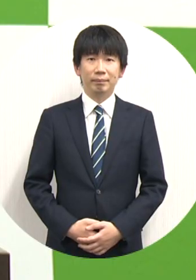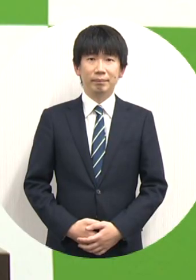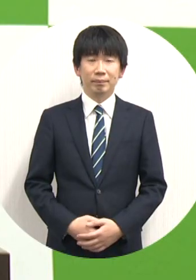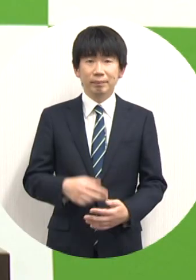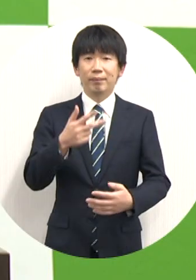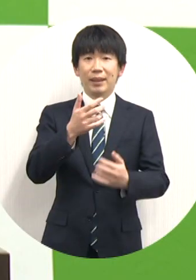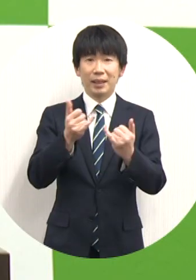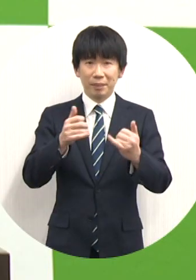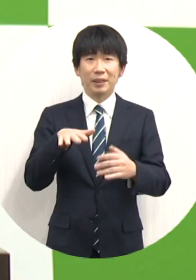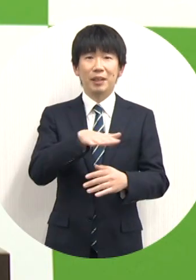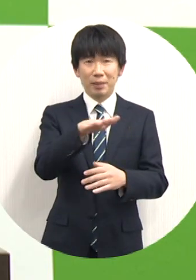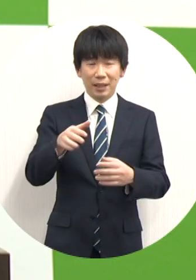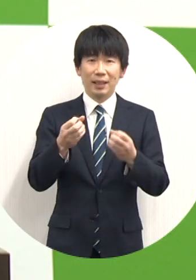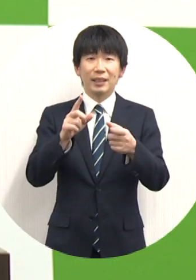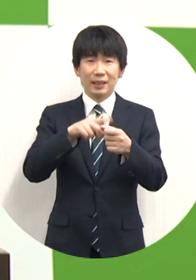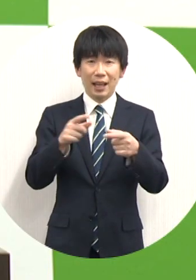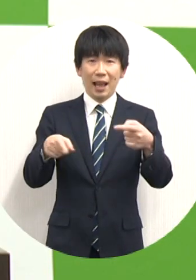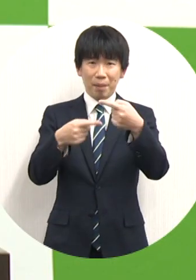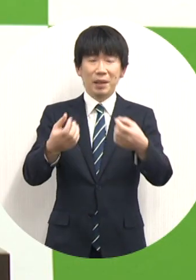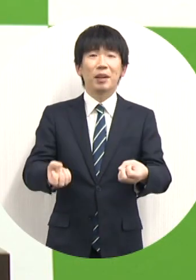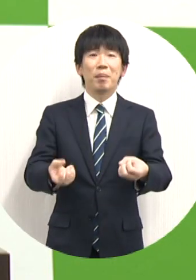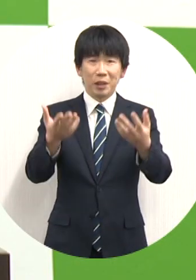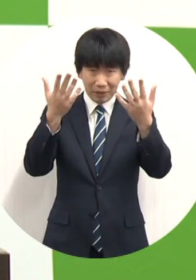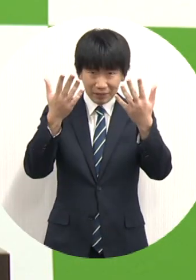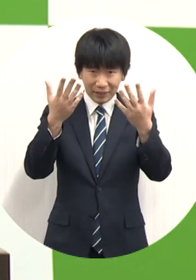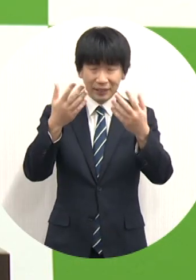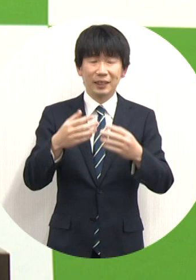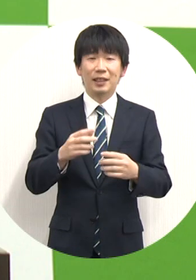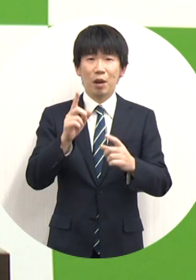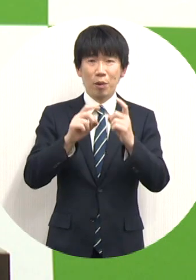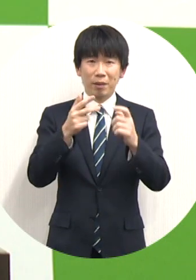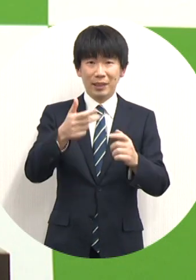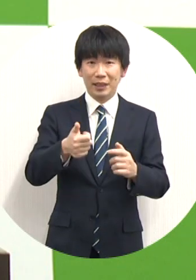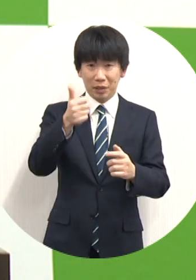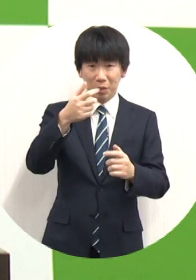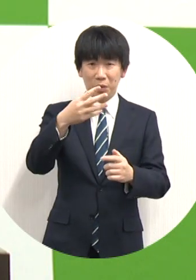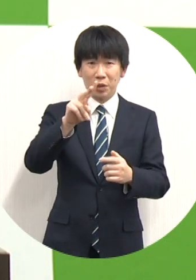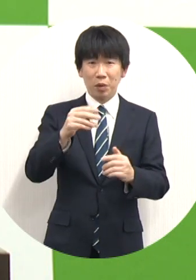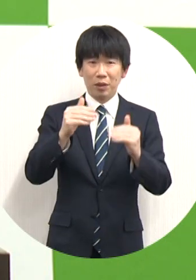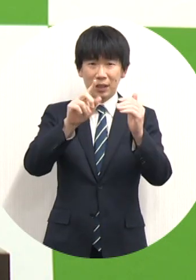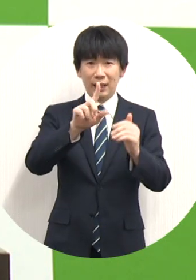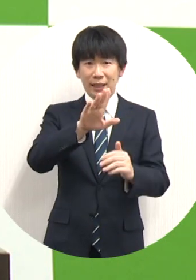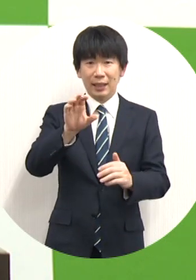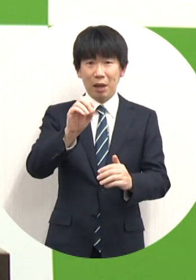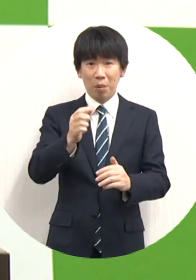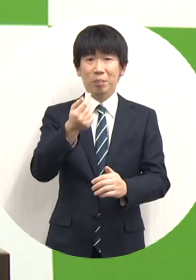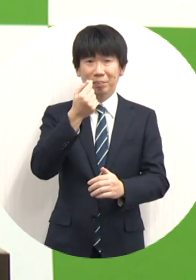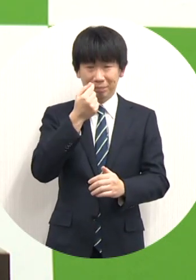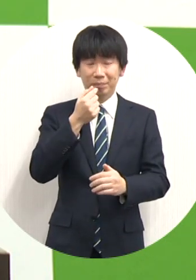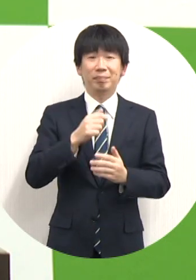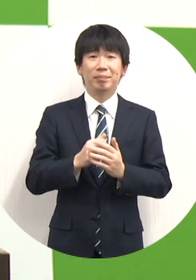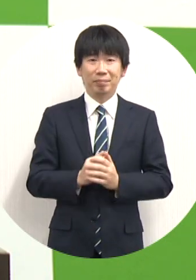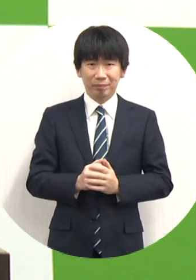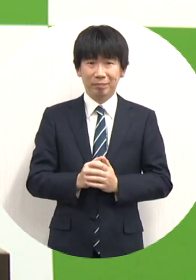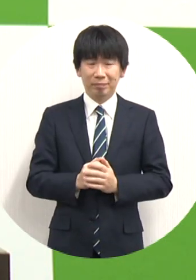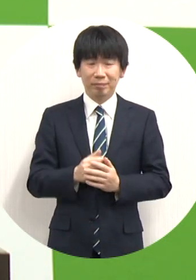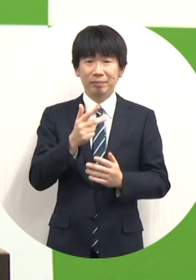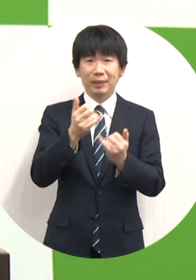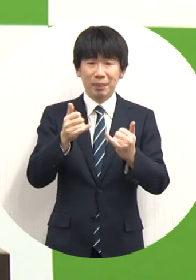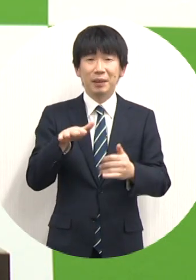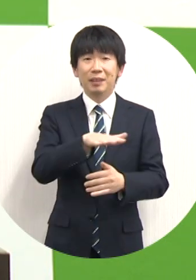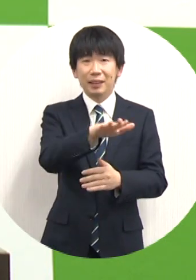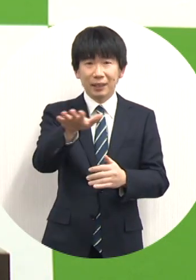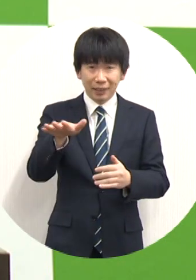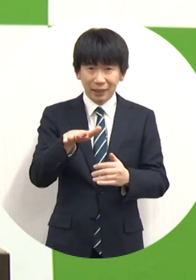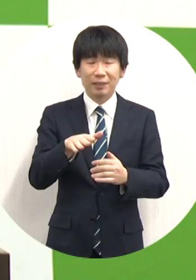市民の皆さん新年明けましておめでとうございます学び市長の頼高英雄でございます市民の皆さんに